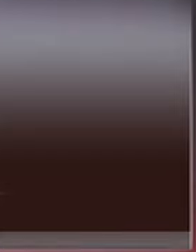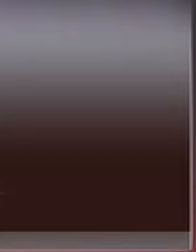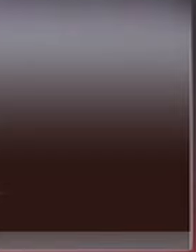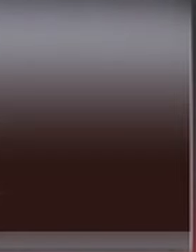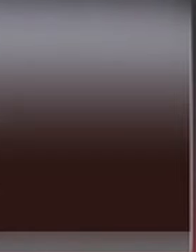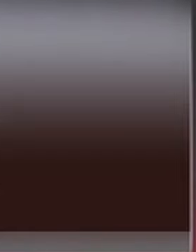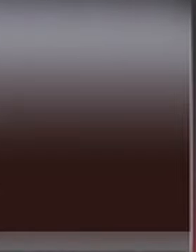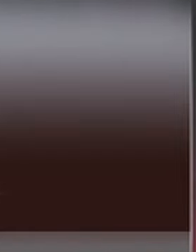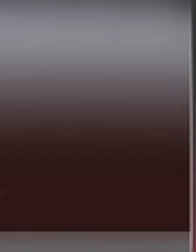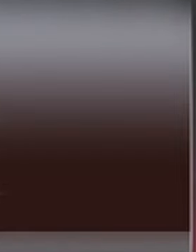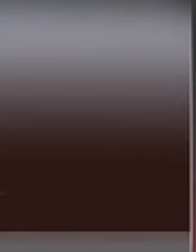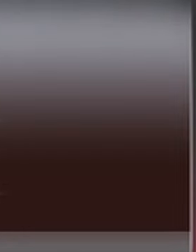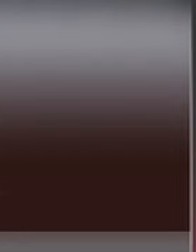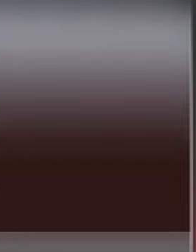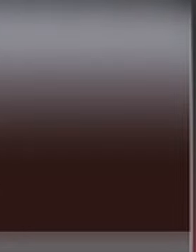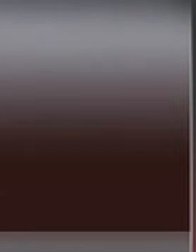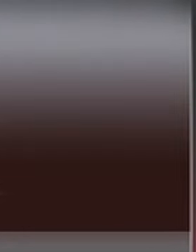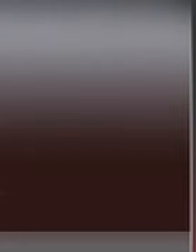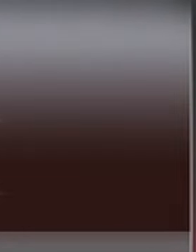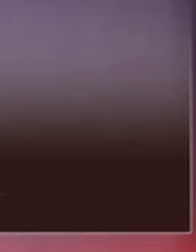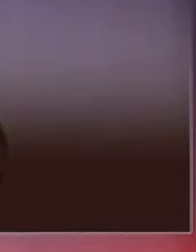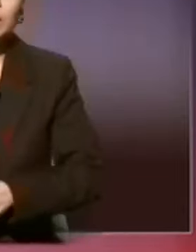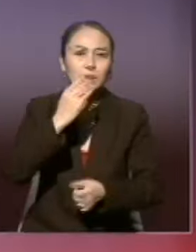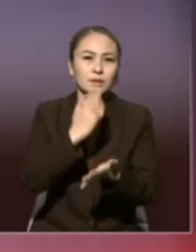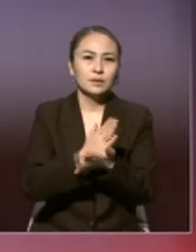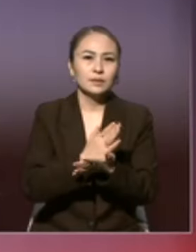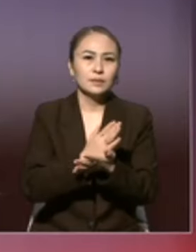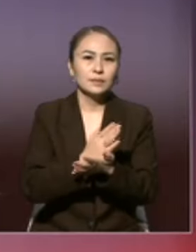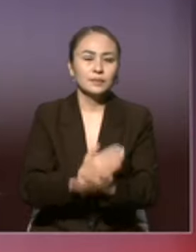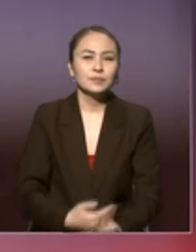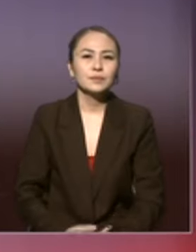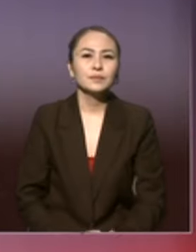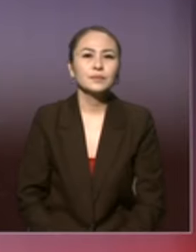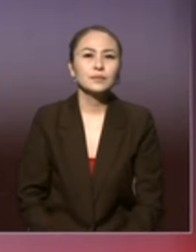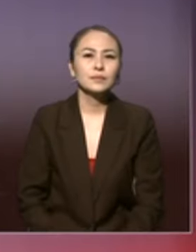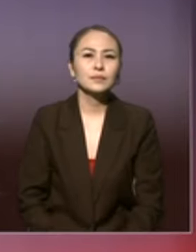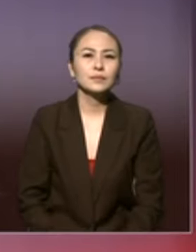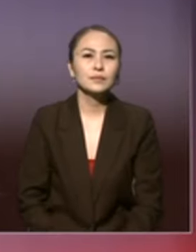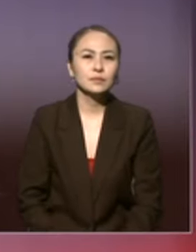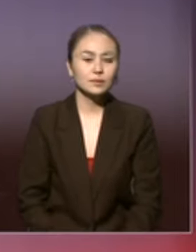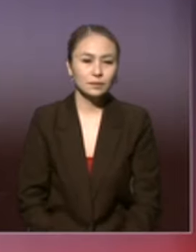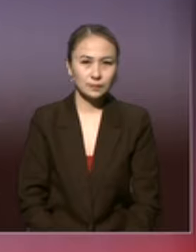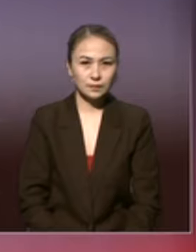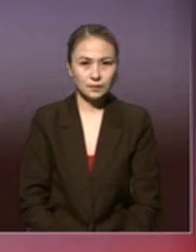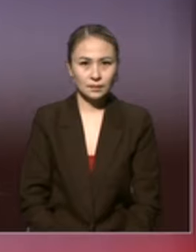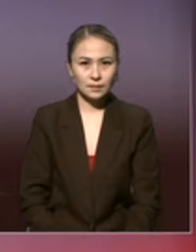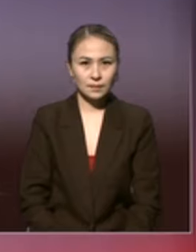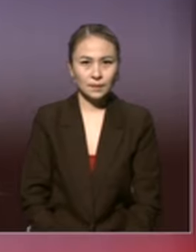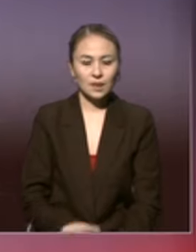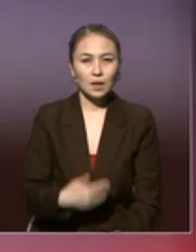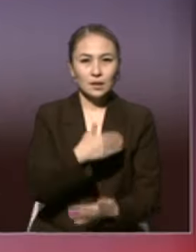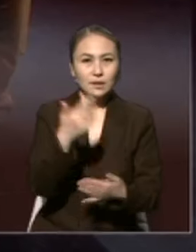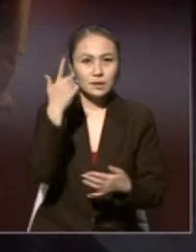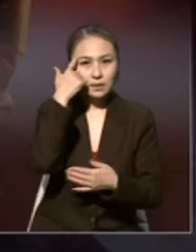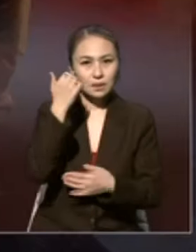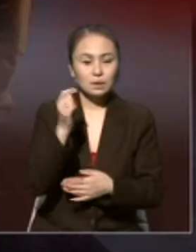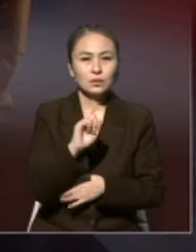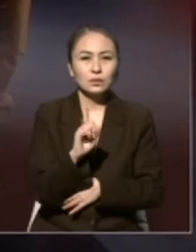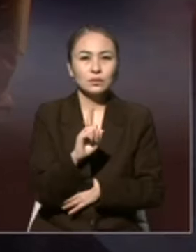жіберіп жатыр. Бұл жұмысты кім қадағалап жатыр және координация кімнің қолында? Енді өзіңіз білесіз,